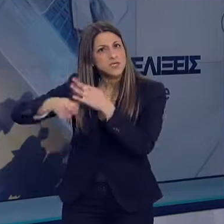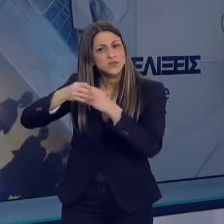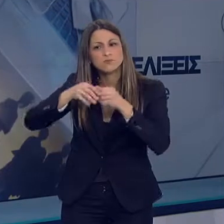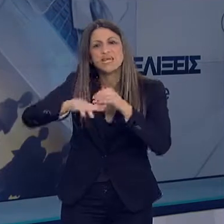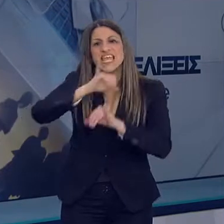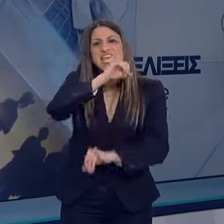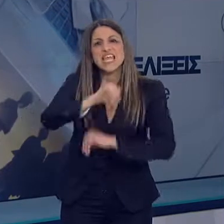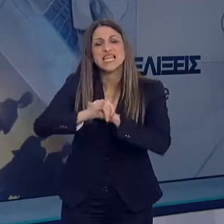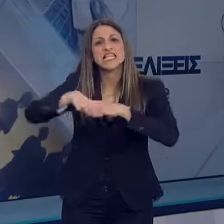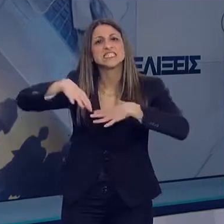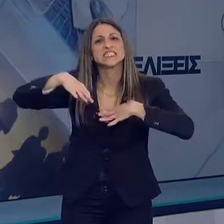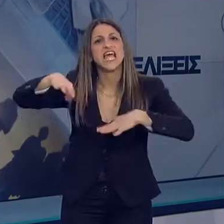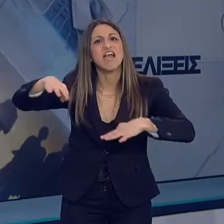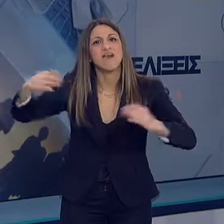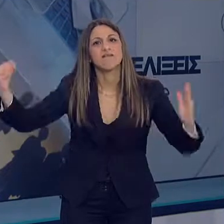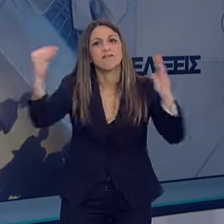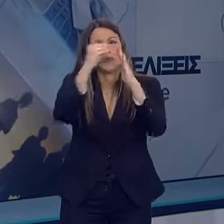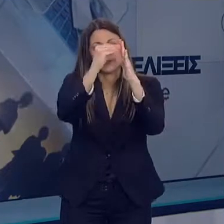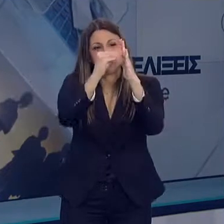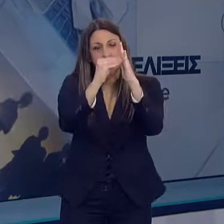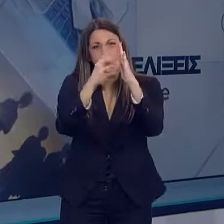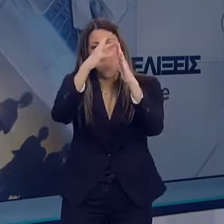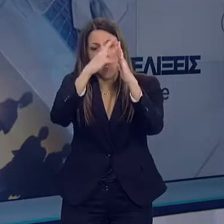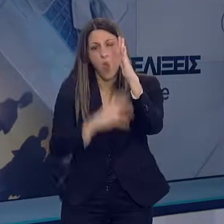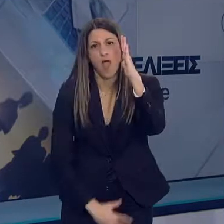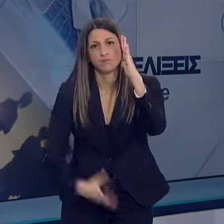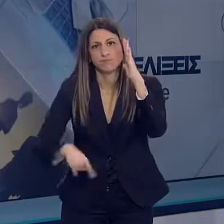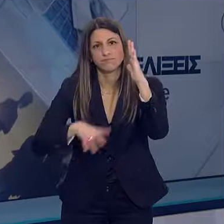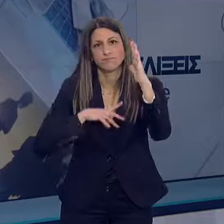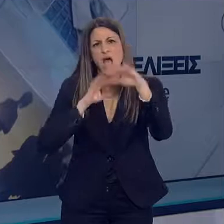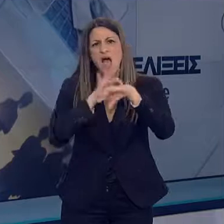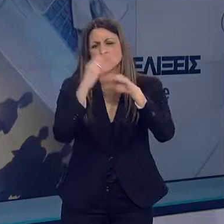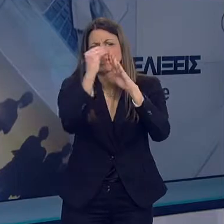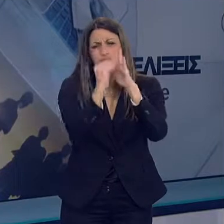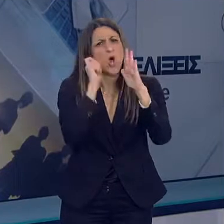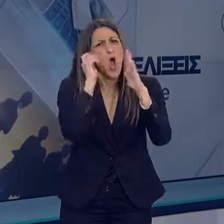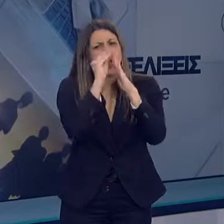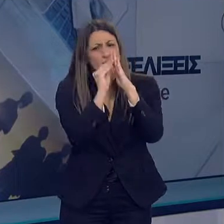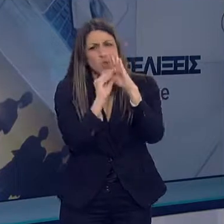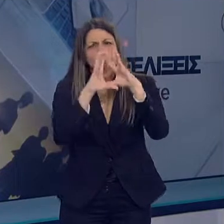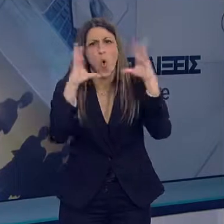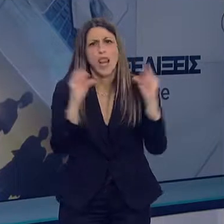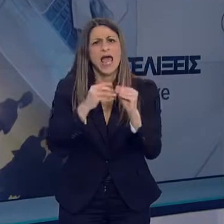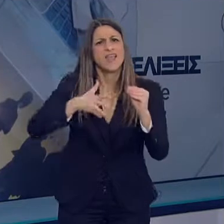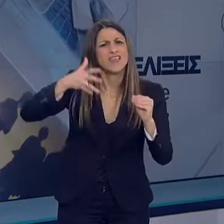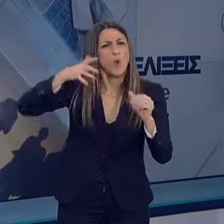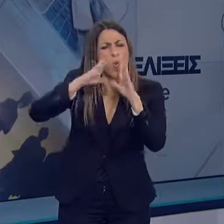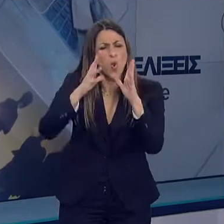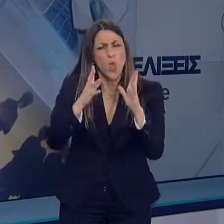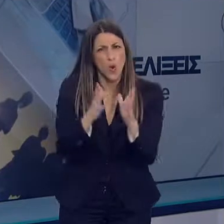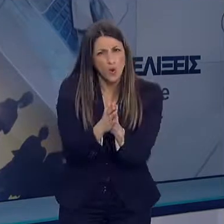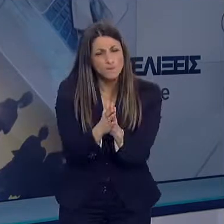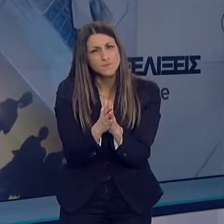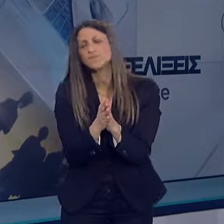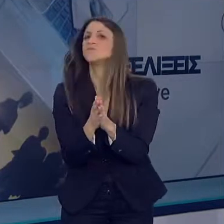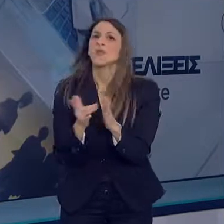συστηματικά, και θα πάμε και αναδρομικά. Χρειάζεται ένα σημαντικό έργο από κάποιους καταγραφείς για να έχουμε την πλήρη απεικόνιση